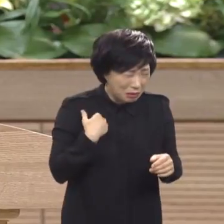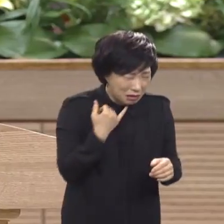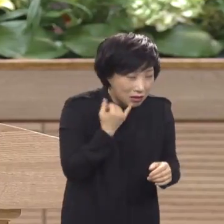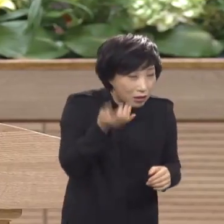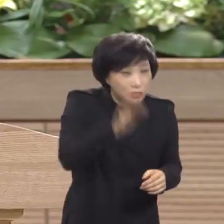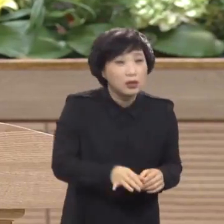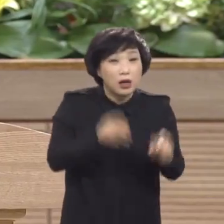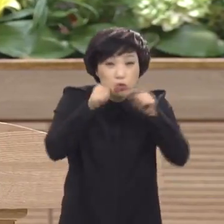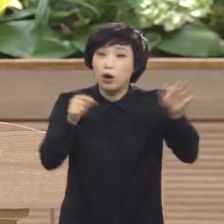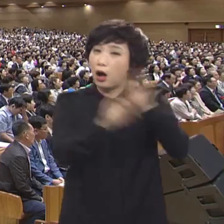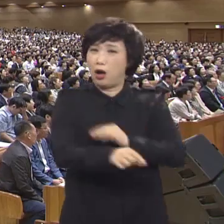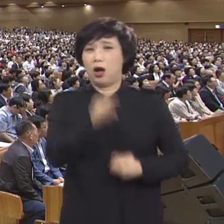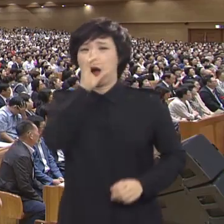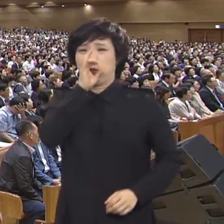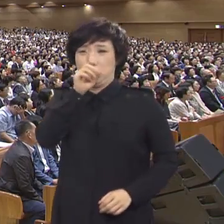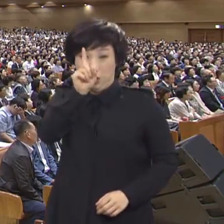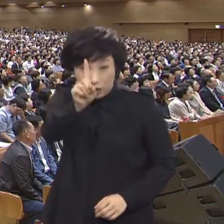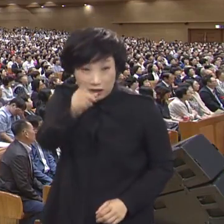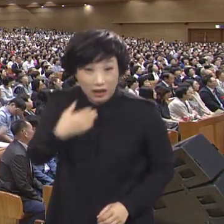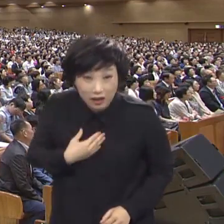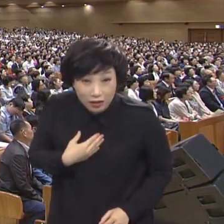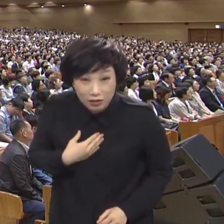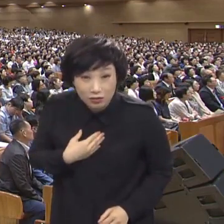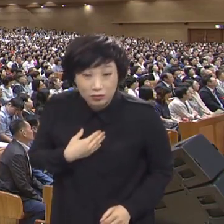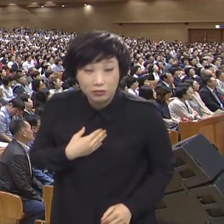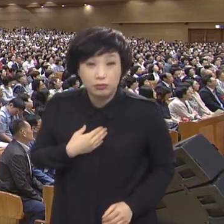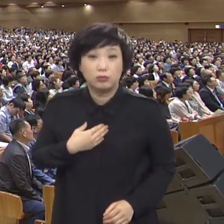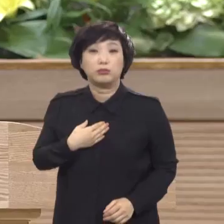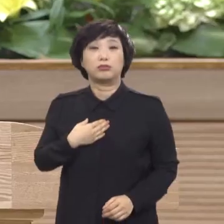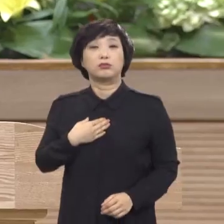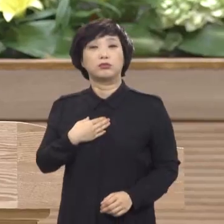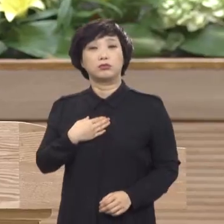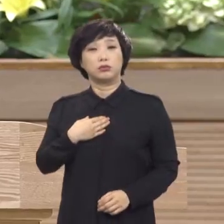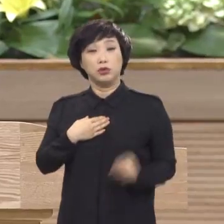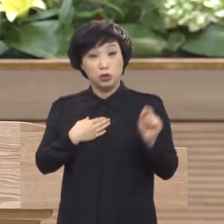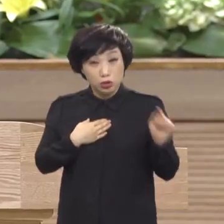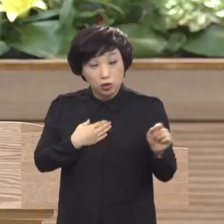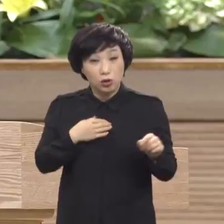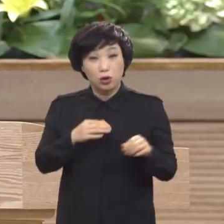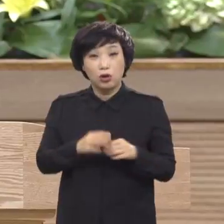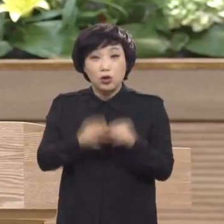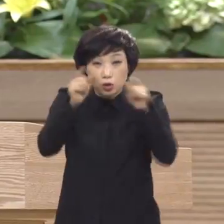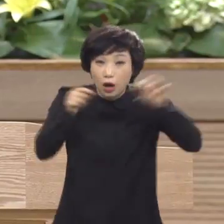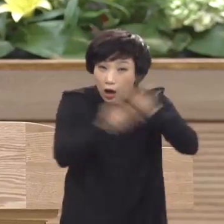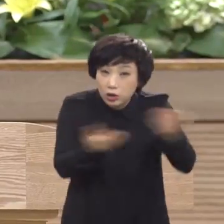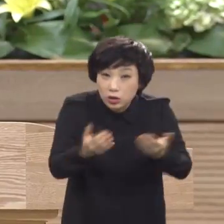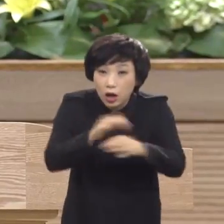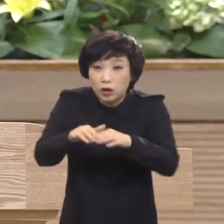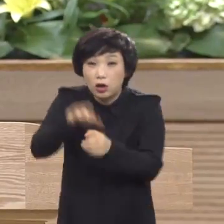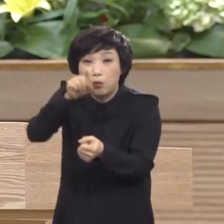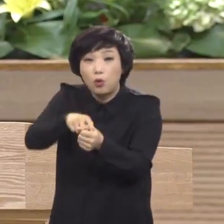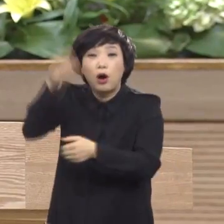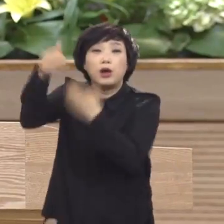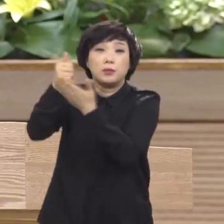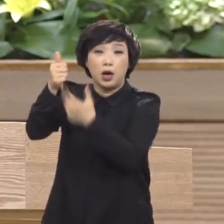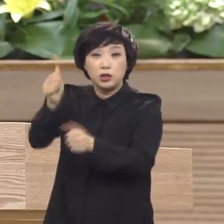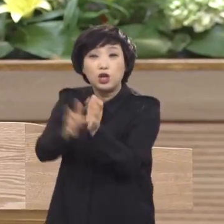지옥만은 가지 말아야 된다. 네. 요걸 해결하려고 하나님의 아들이 나타나서